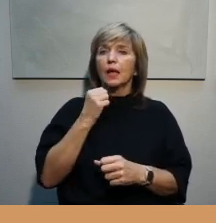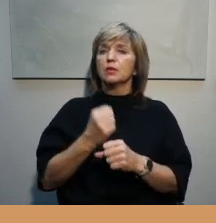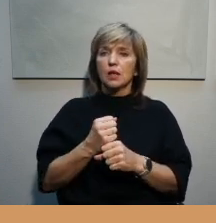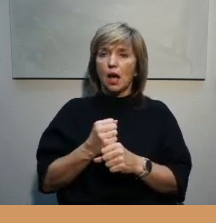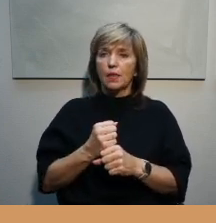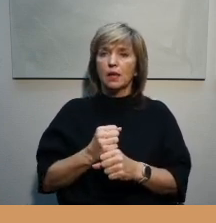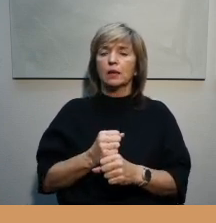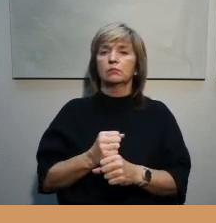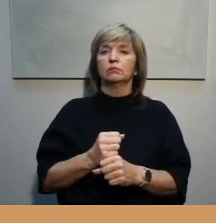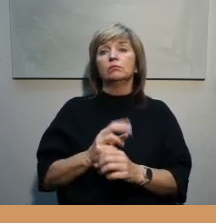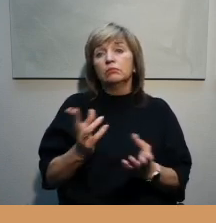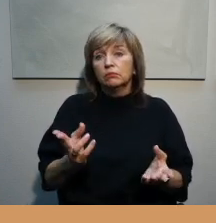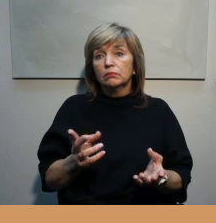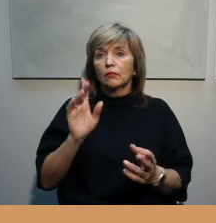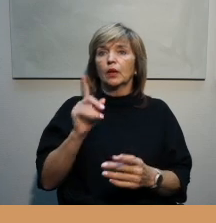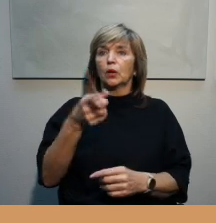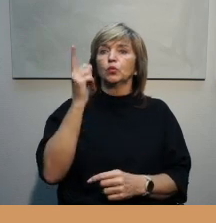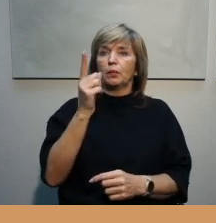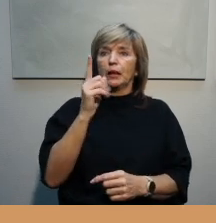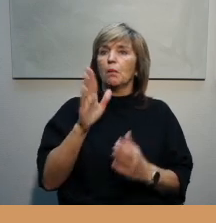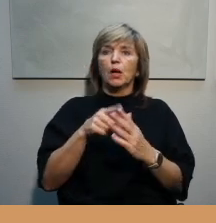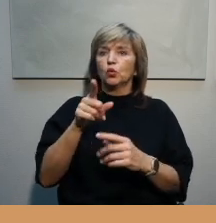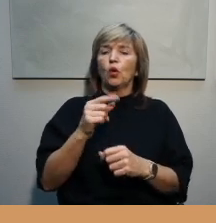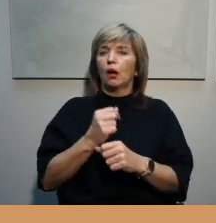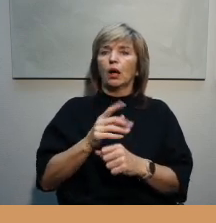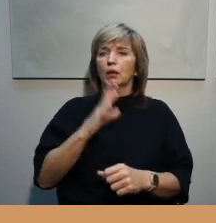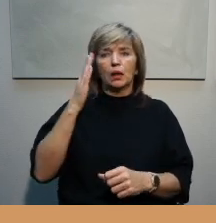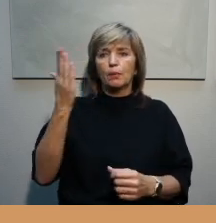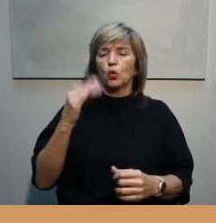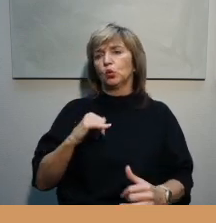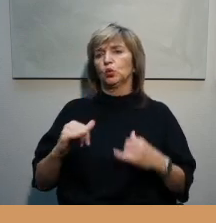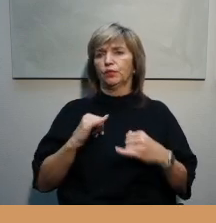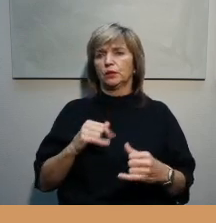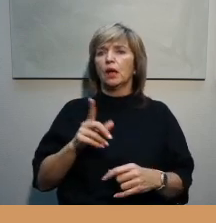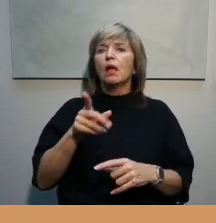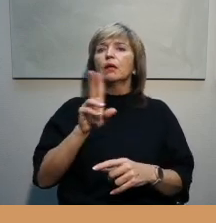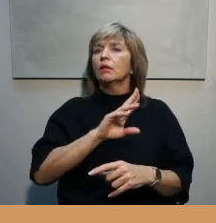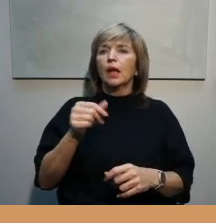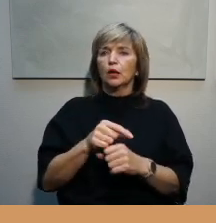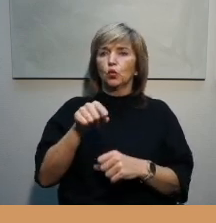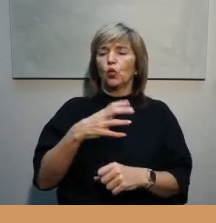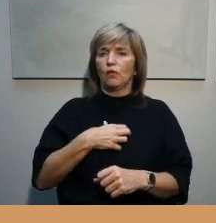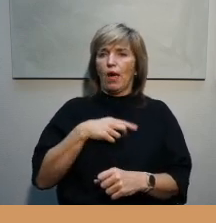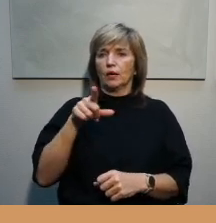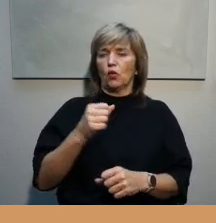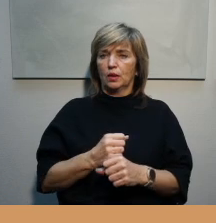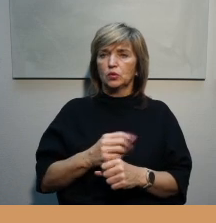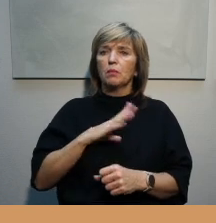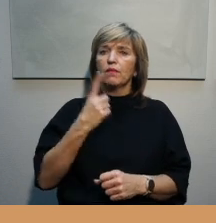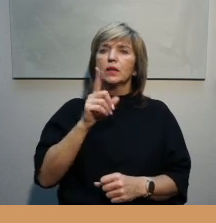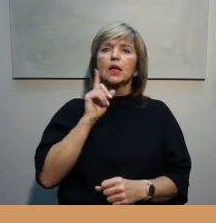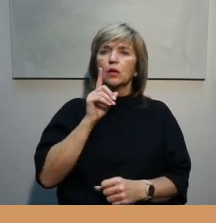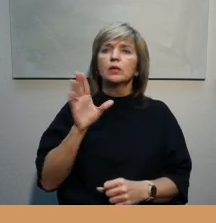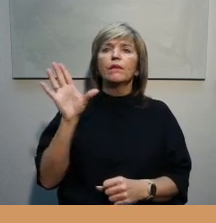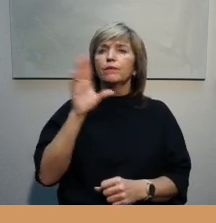strādāt, tā būs brīdinājumi par to, ka tu neproti uzvesties, ja? Un nedari to, kas tev ir jādara. Un bija kāds jaunietis, kurš